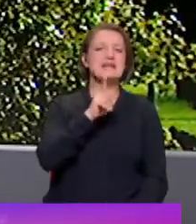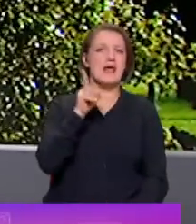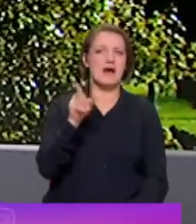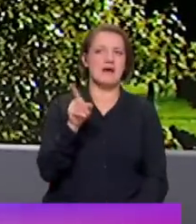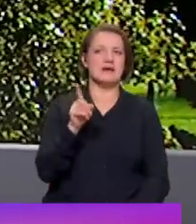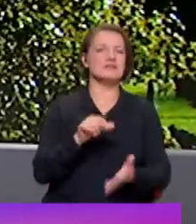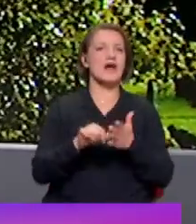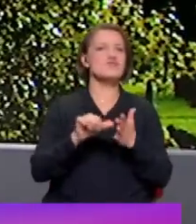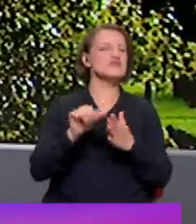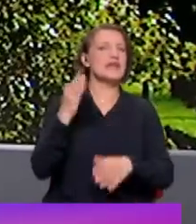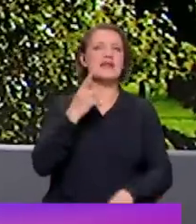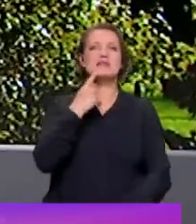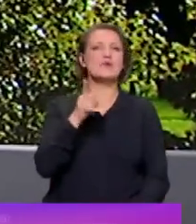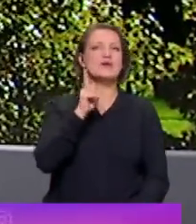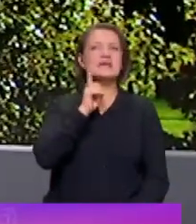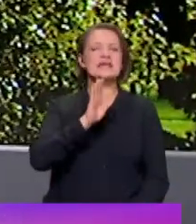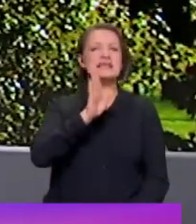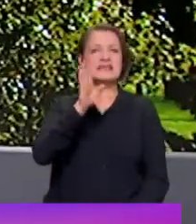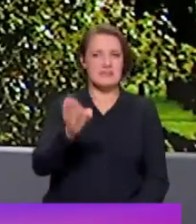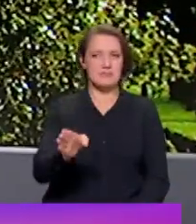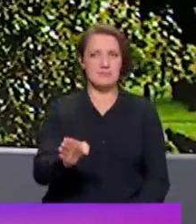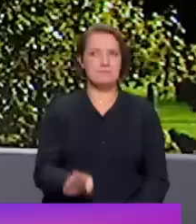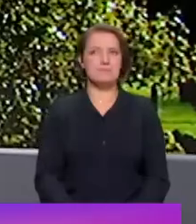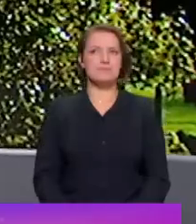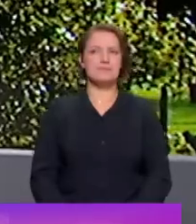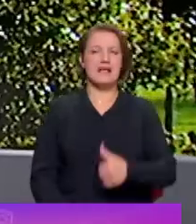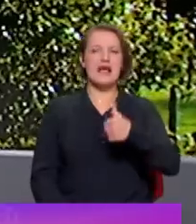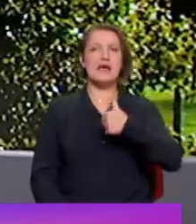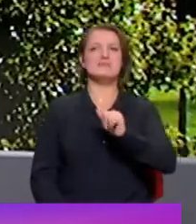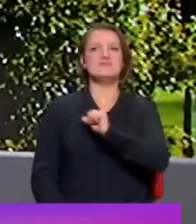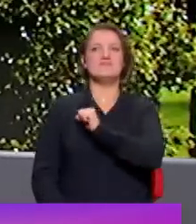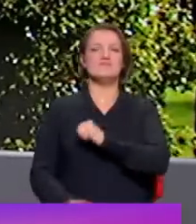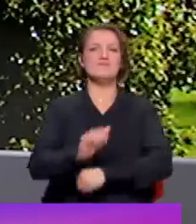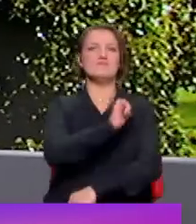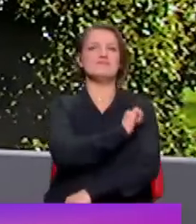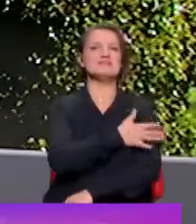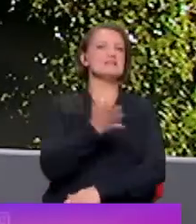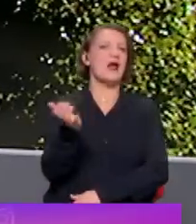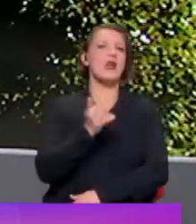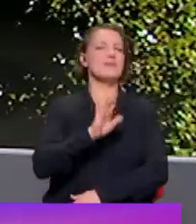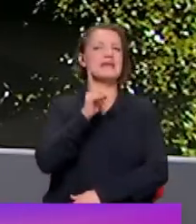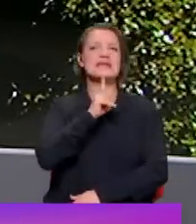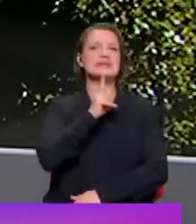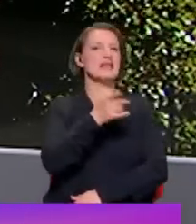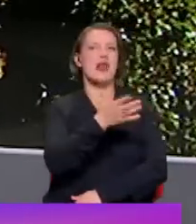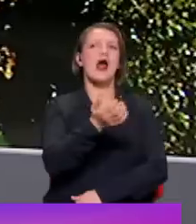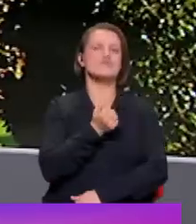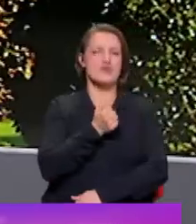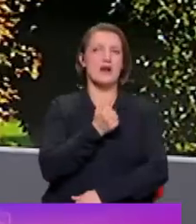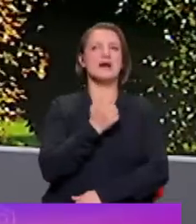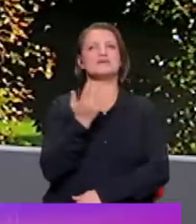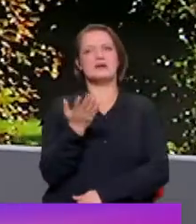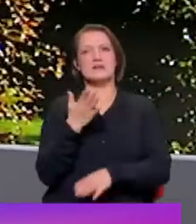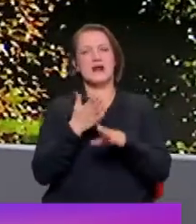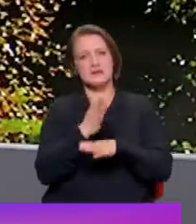söylüyor tarihçiler Yani gidip de hepsini filistinlilerden almamışlar ingilizlerden de almışlar Yani